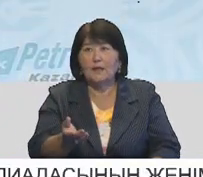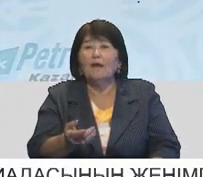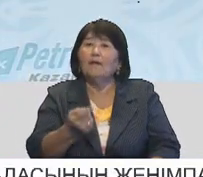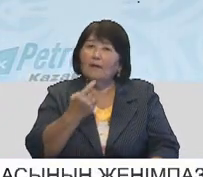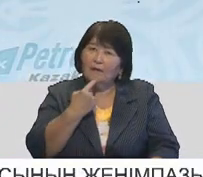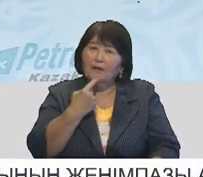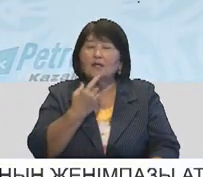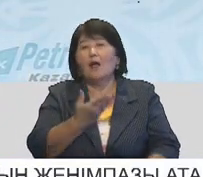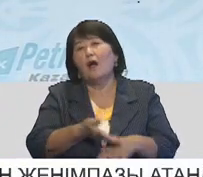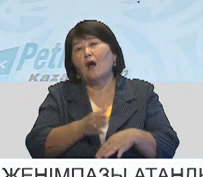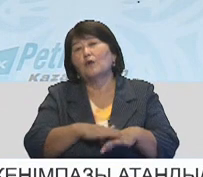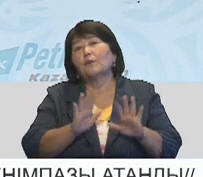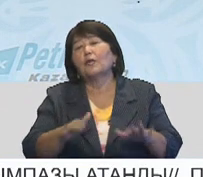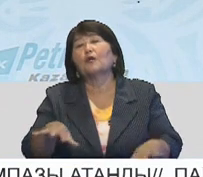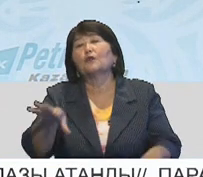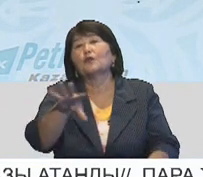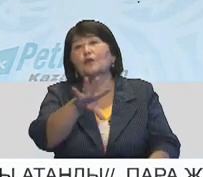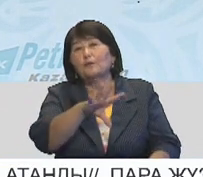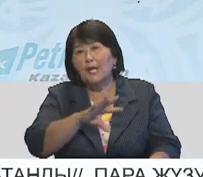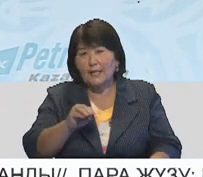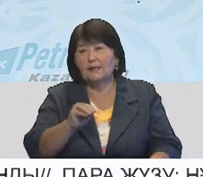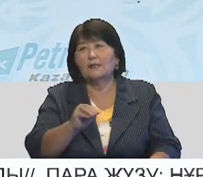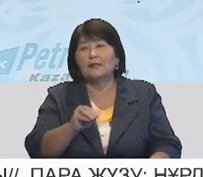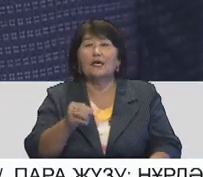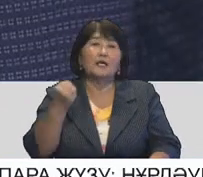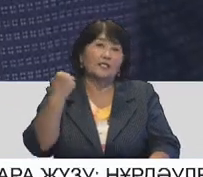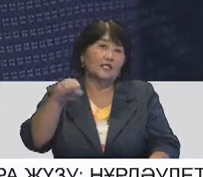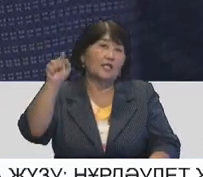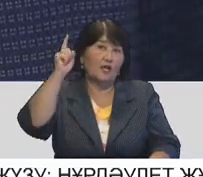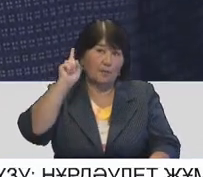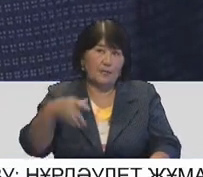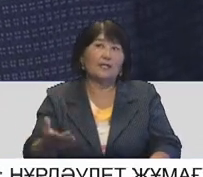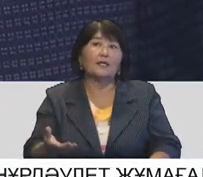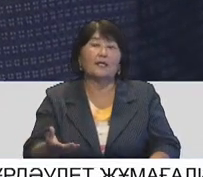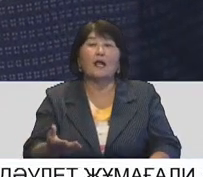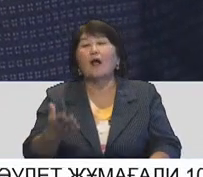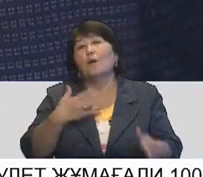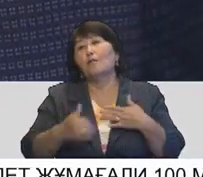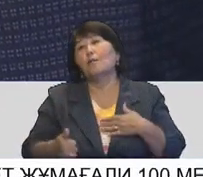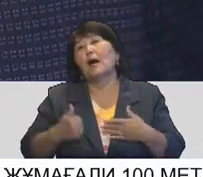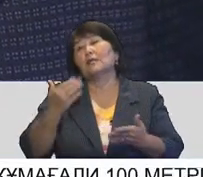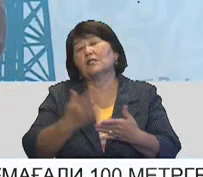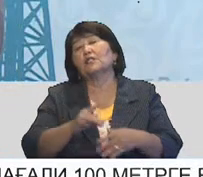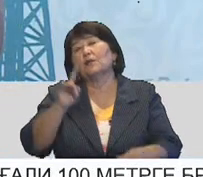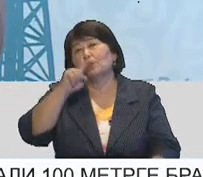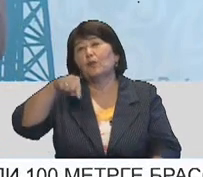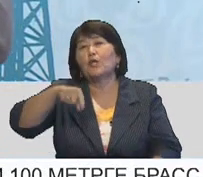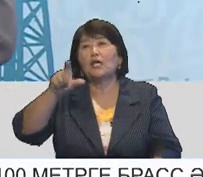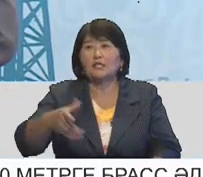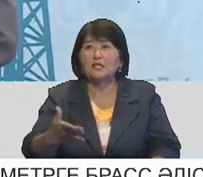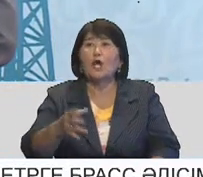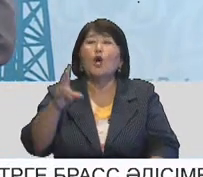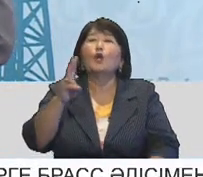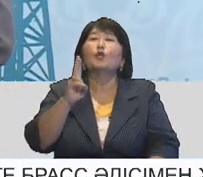да, ауыр, бірақ соның бәрін жеңе білдік. Және мақтаныш етемін мұнайшы болғаныма. Ал